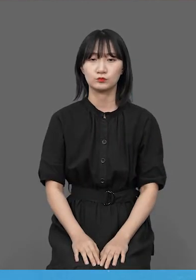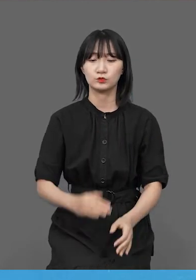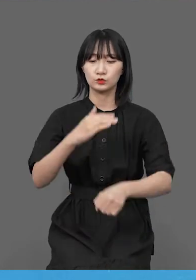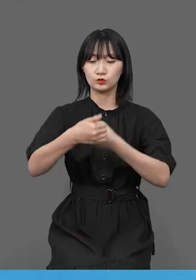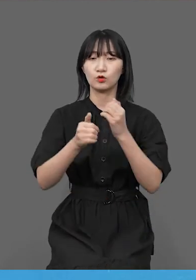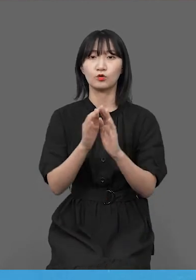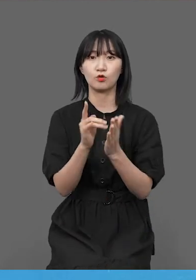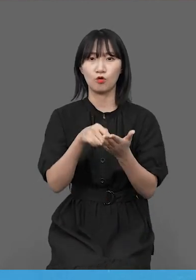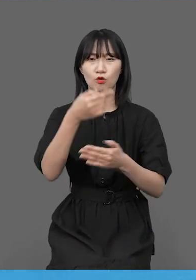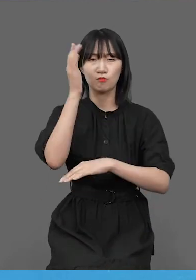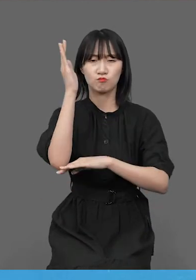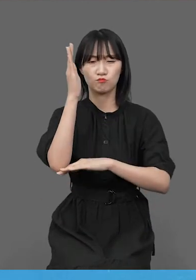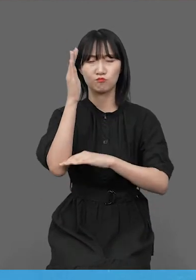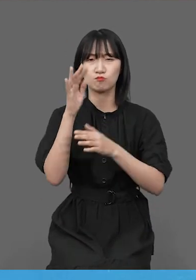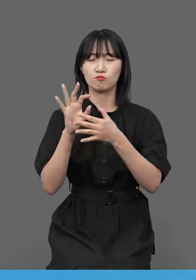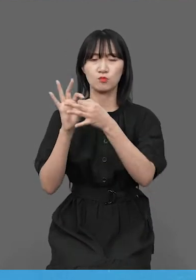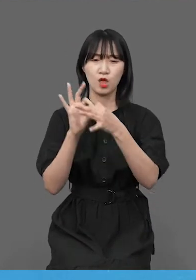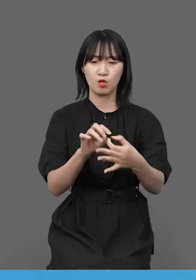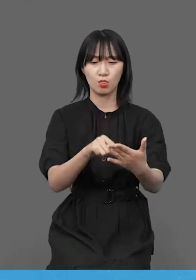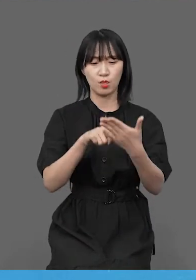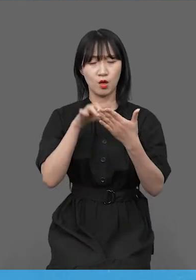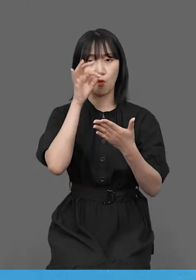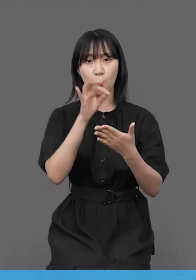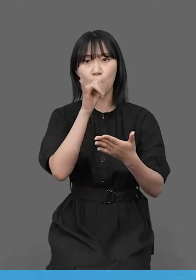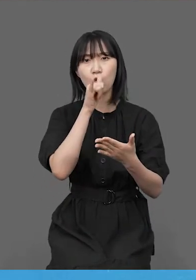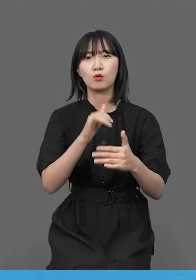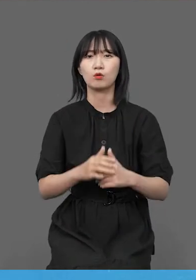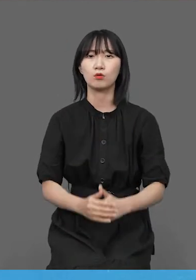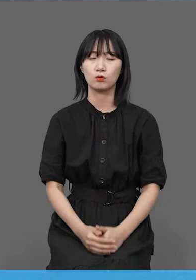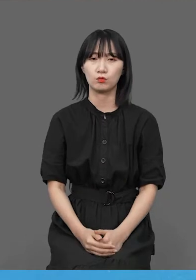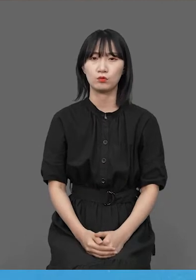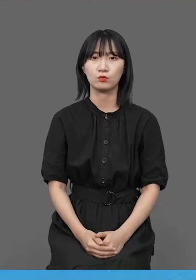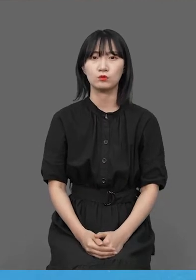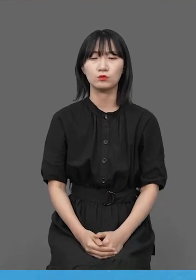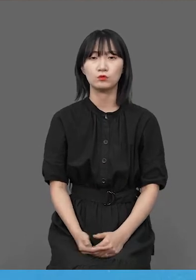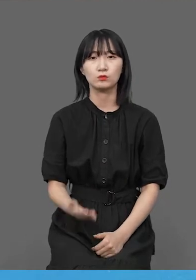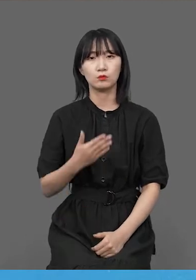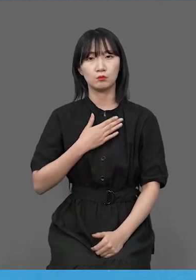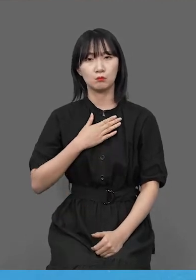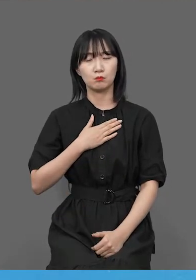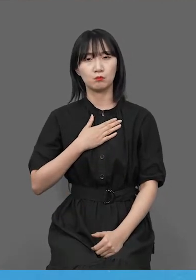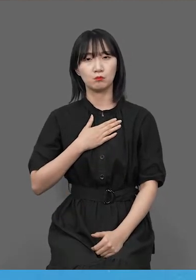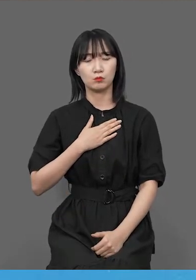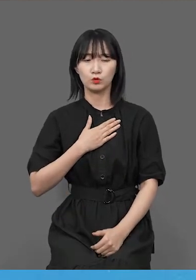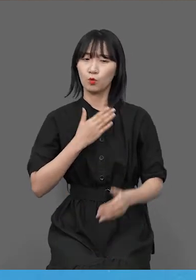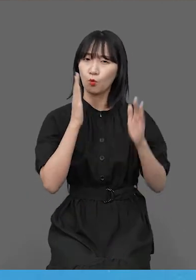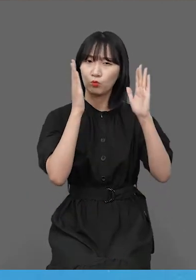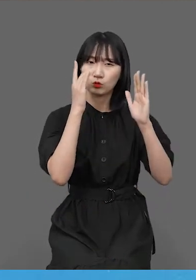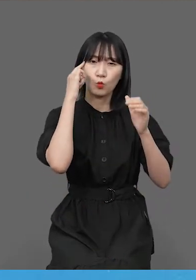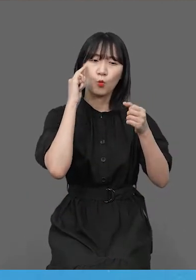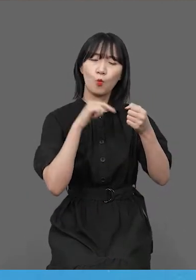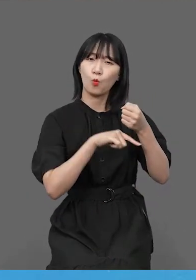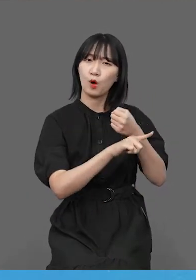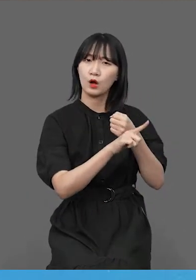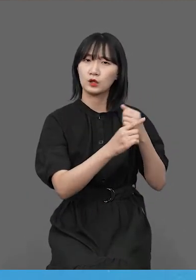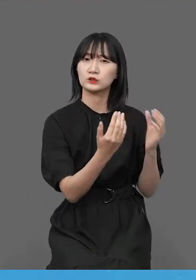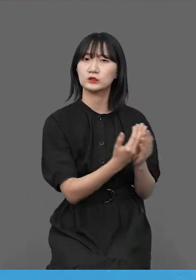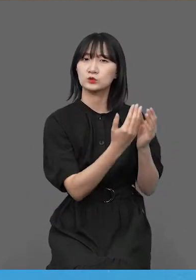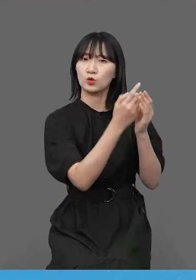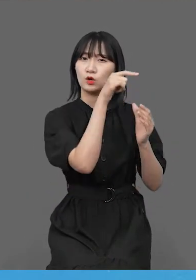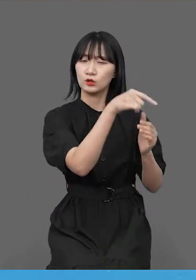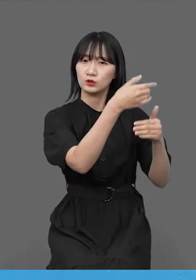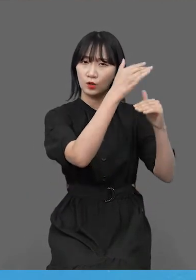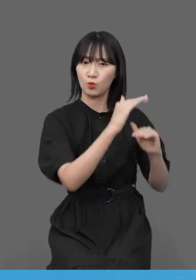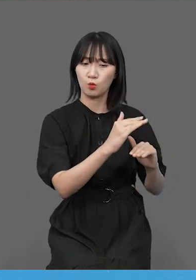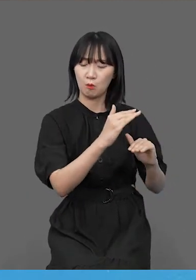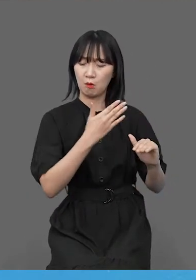성경은 계속 그것을 얘기를 저에게 해줬기 때문에 저 안에서는 제가 공부하는 분야에서의 그 진화의 메시지와